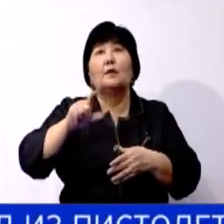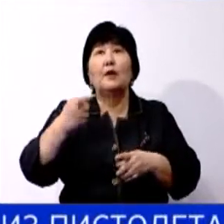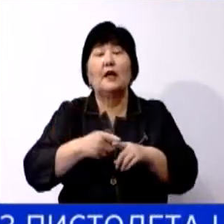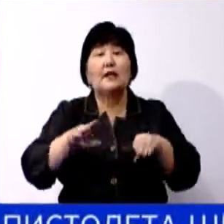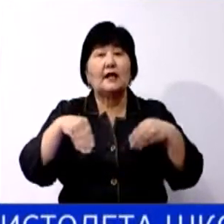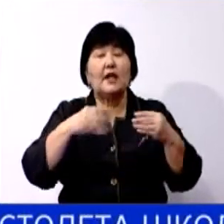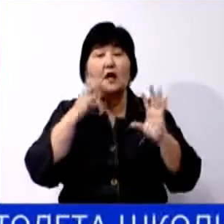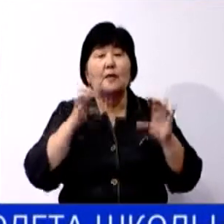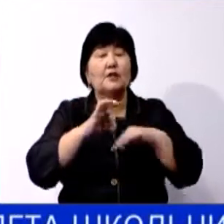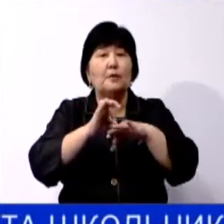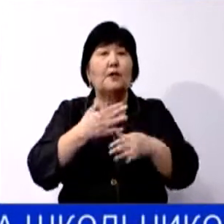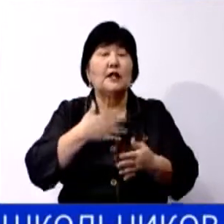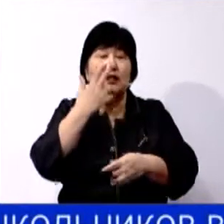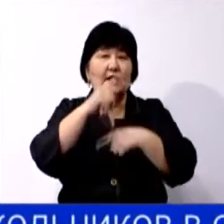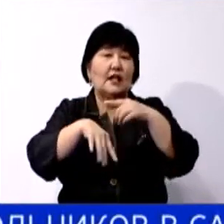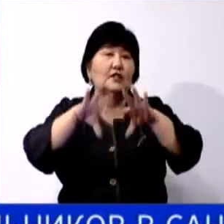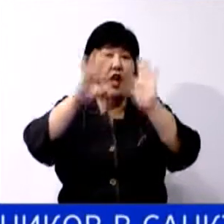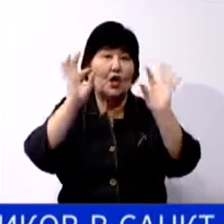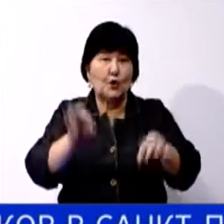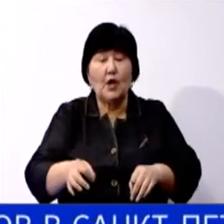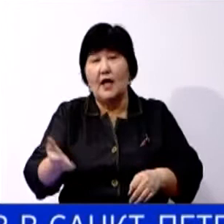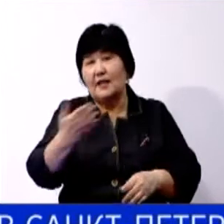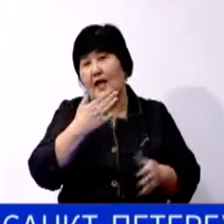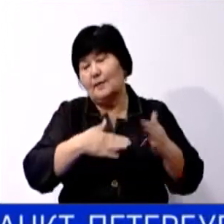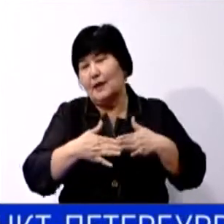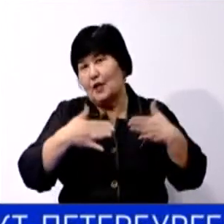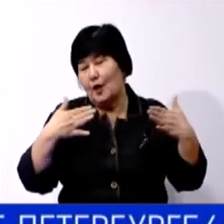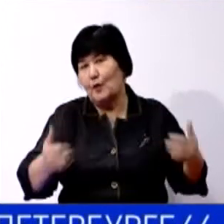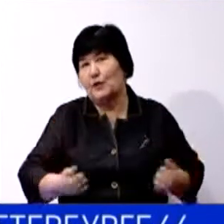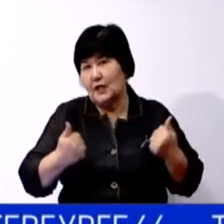далее бережно понесут наше традиционное искусство. Нас порадовало их большое